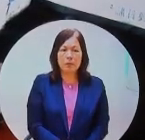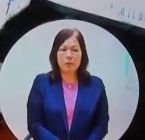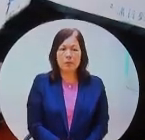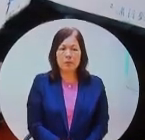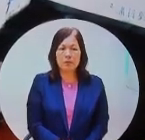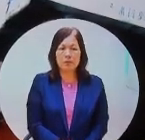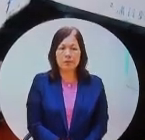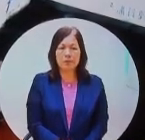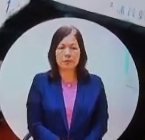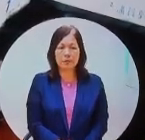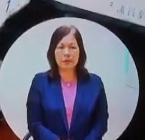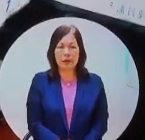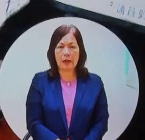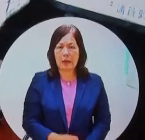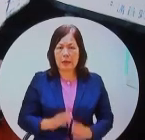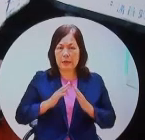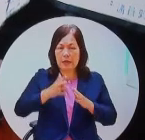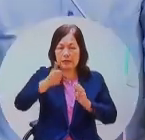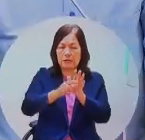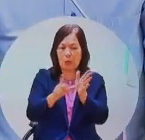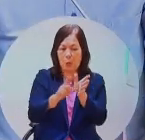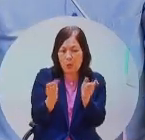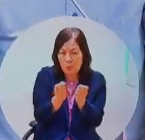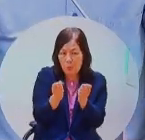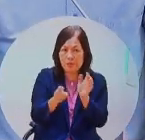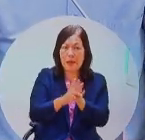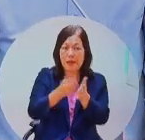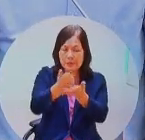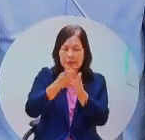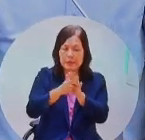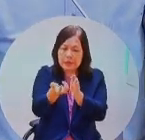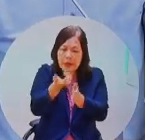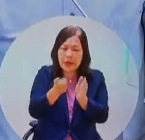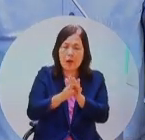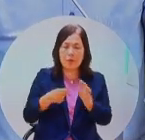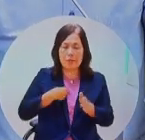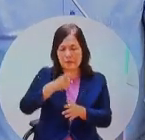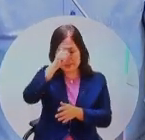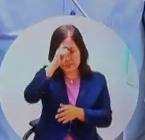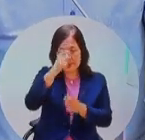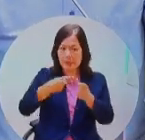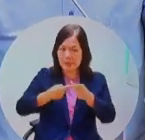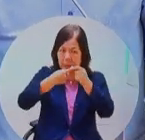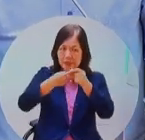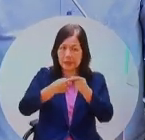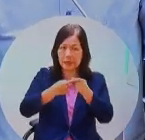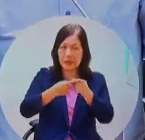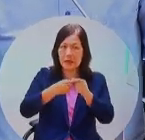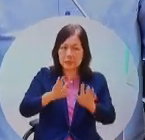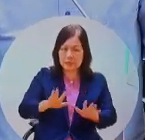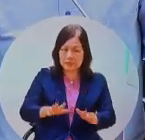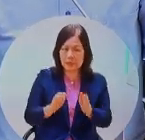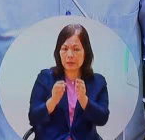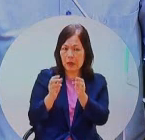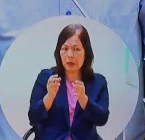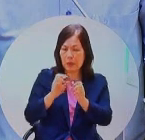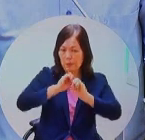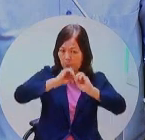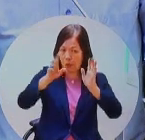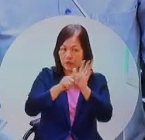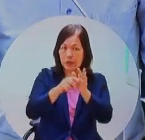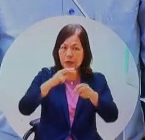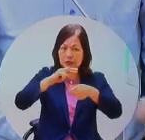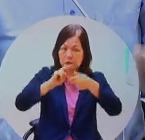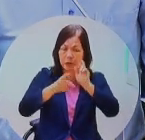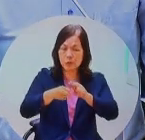喂喂喂，小市长，时间不多，我们就请刚刚我们的诉求第一项就是今年即将要公告的仁武厂的